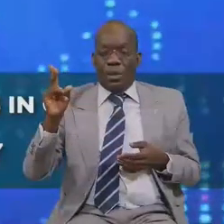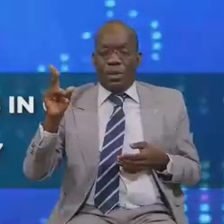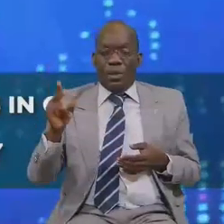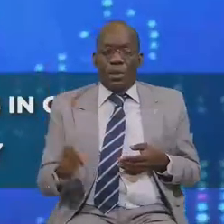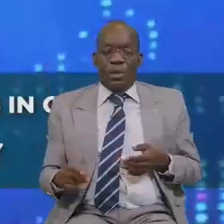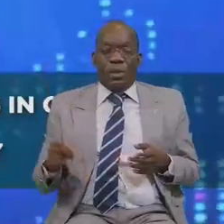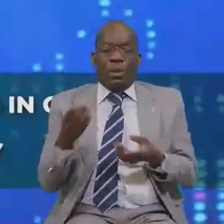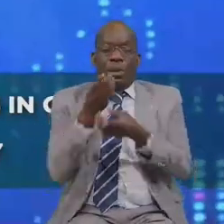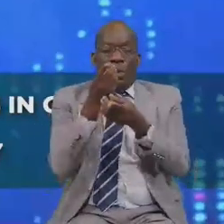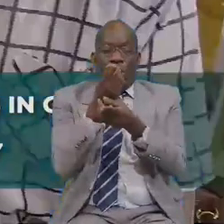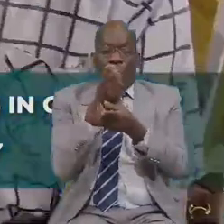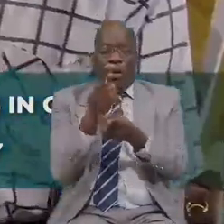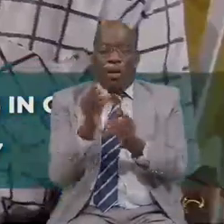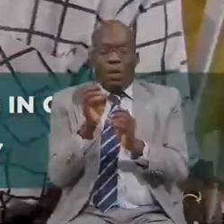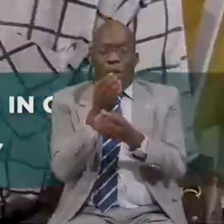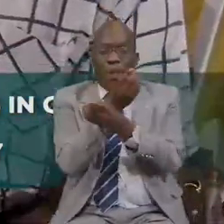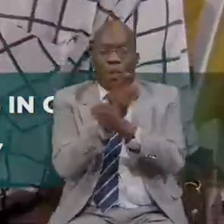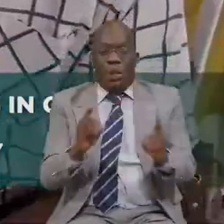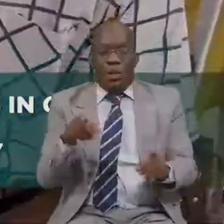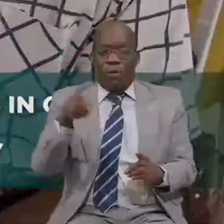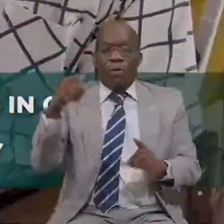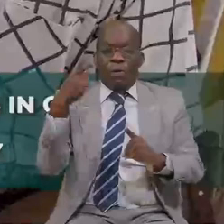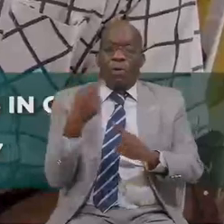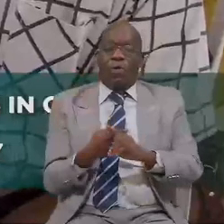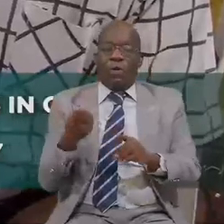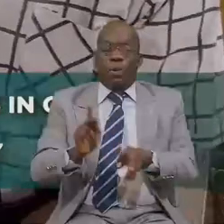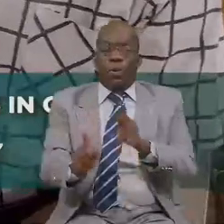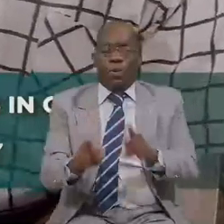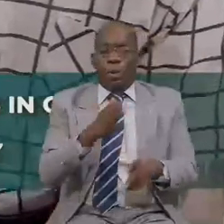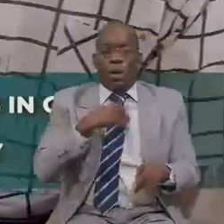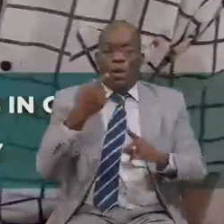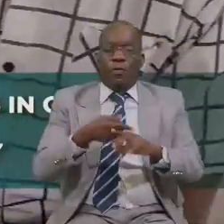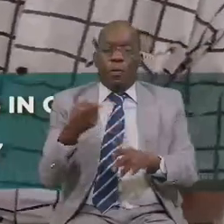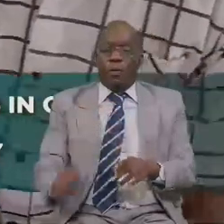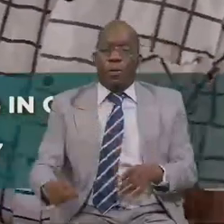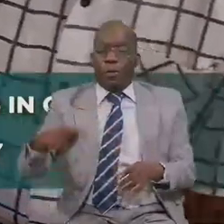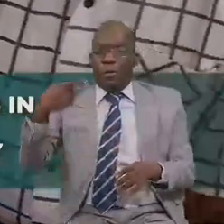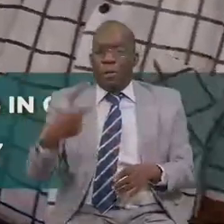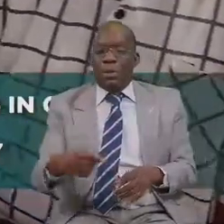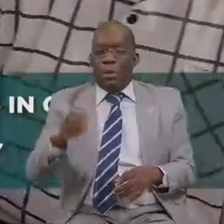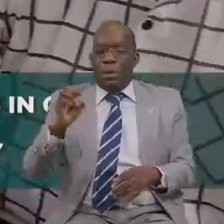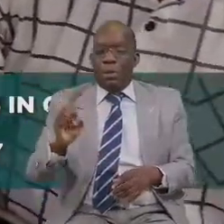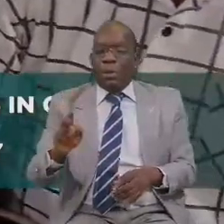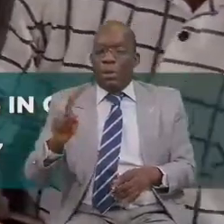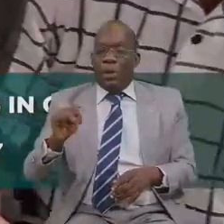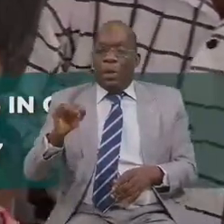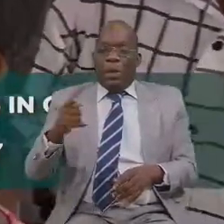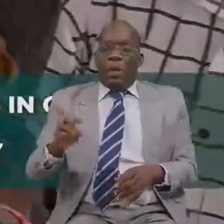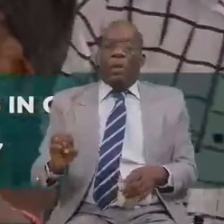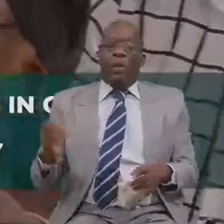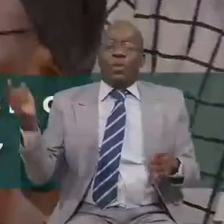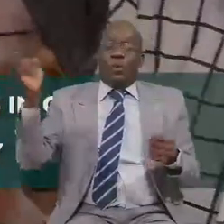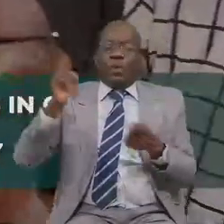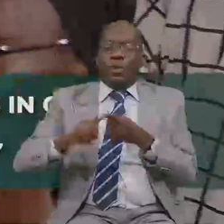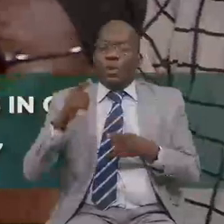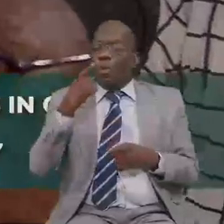Verset 17. J'étais choisi du milieu de ce peuple et du milieu des païens vers qui je